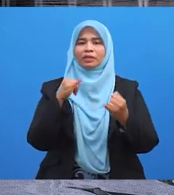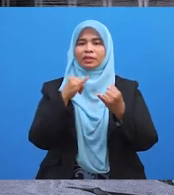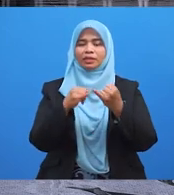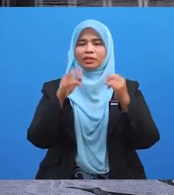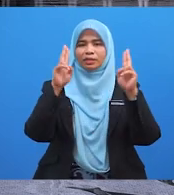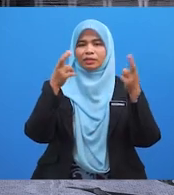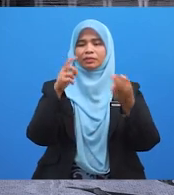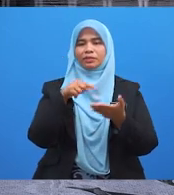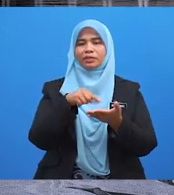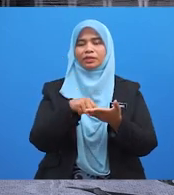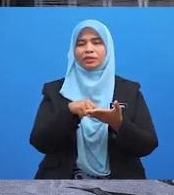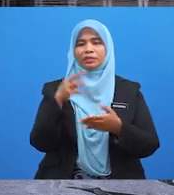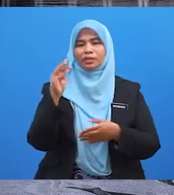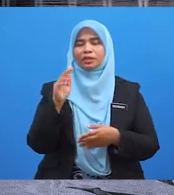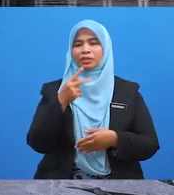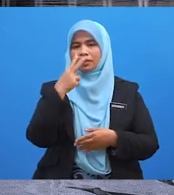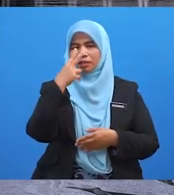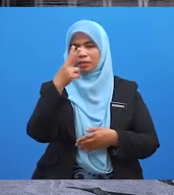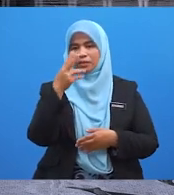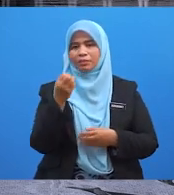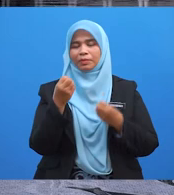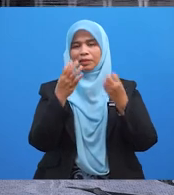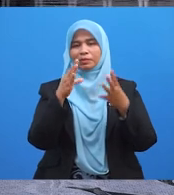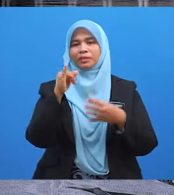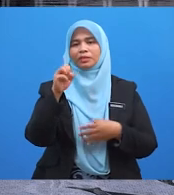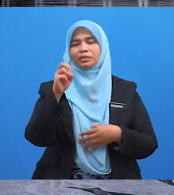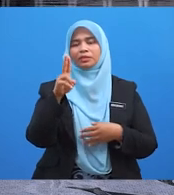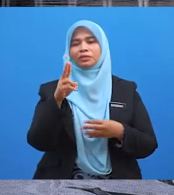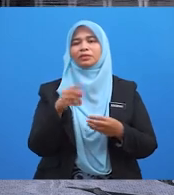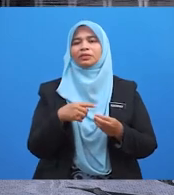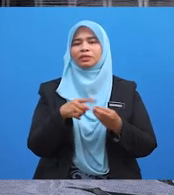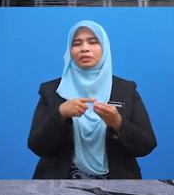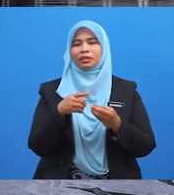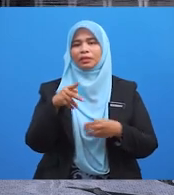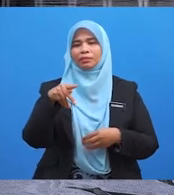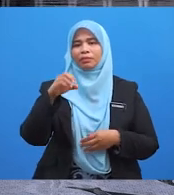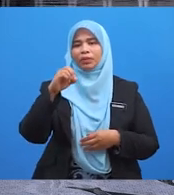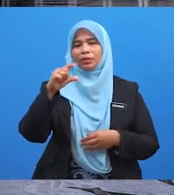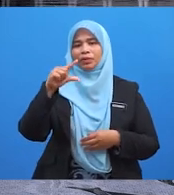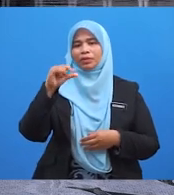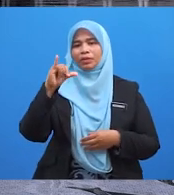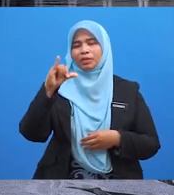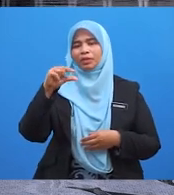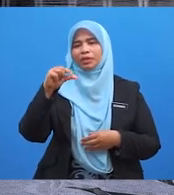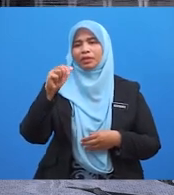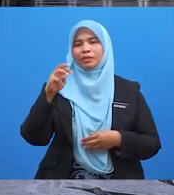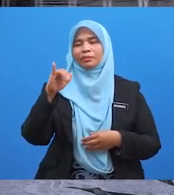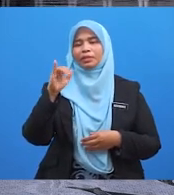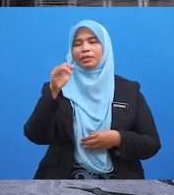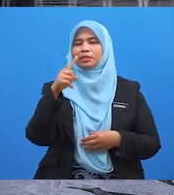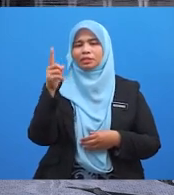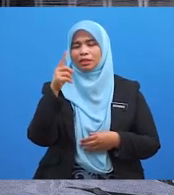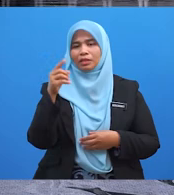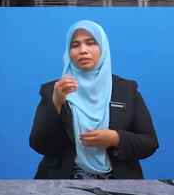topik ini, maka kita teliti beberapa isu yang berkaitan dengan poligami yang sering